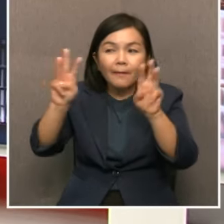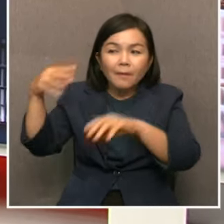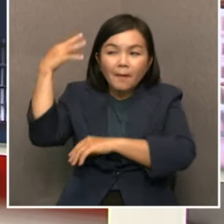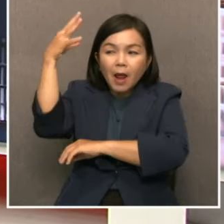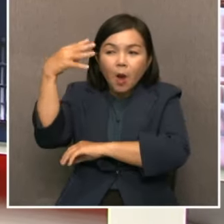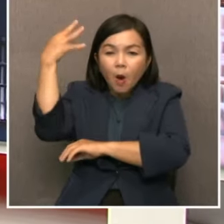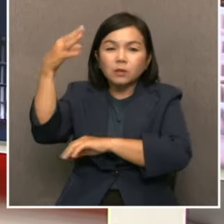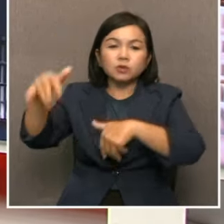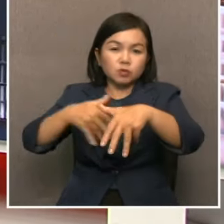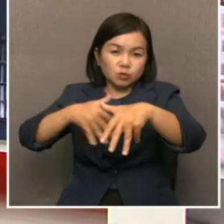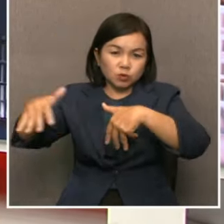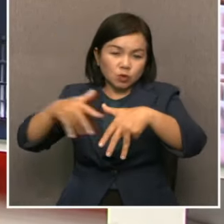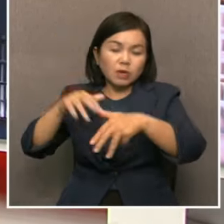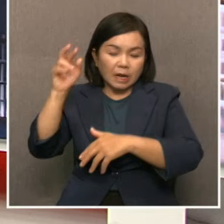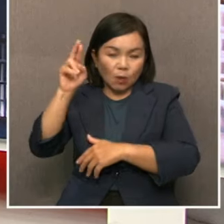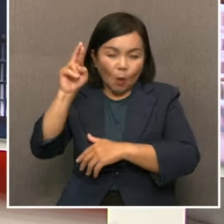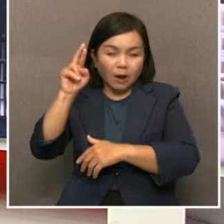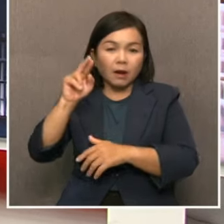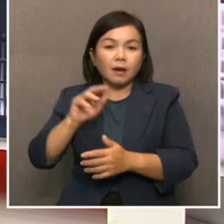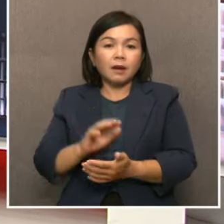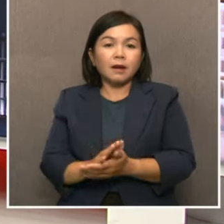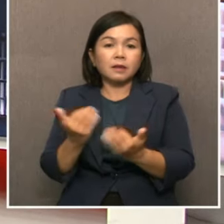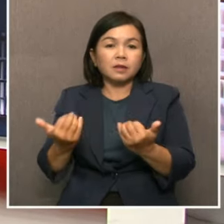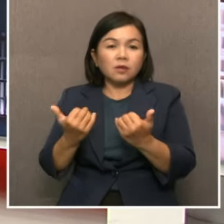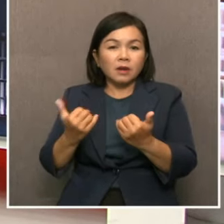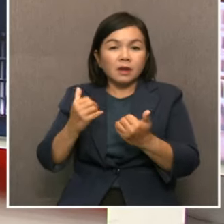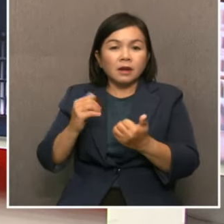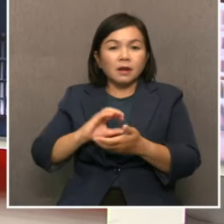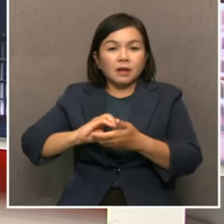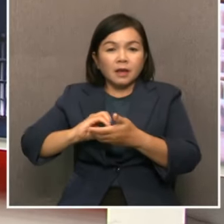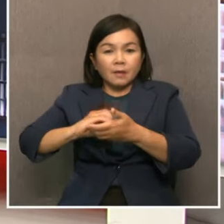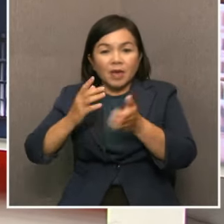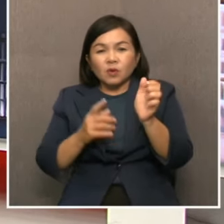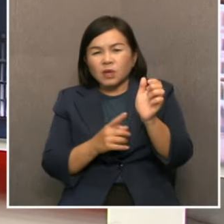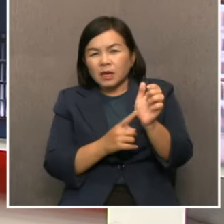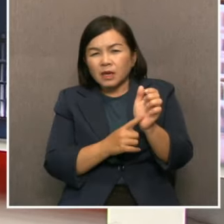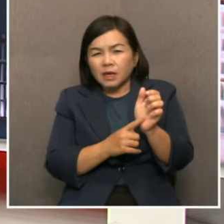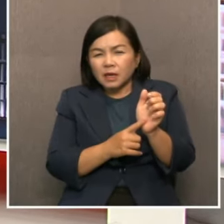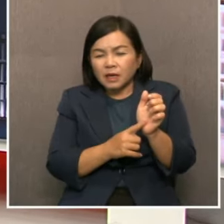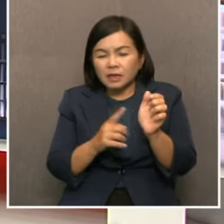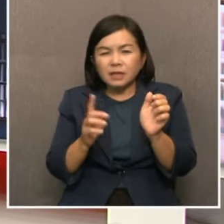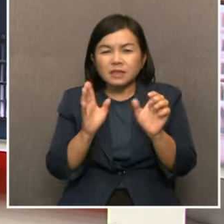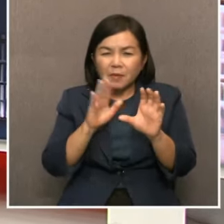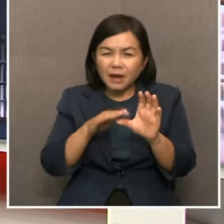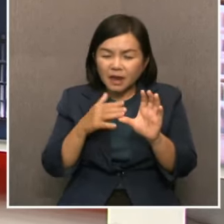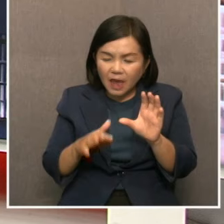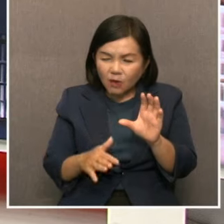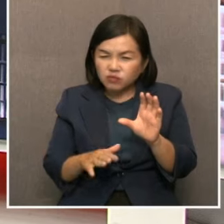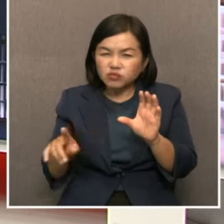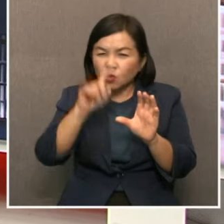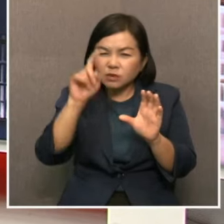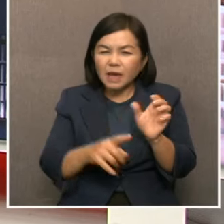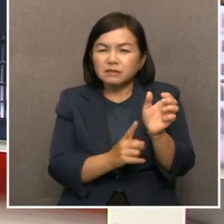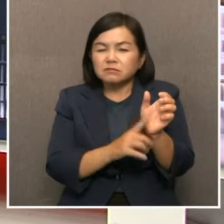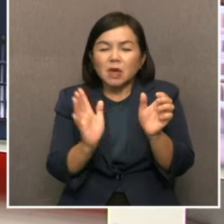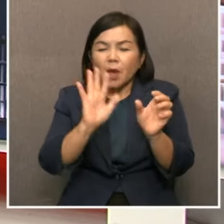าชนเน้นย้ำว่านอกจากช่องทางแอปพลิเคชันแล้วนะคะใครที่รู้สึกว่าอาจจะมีข้อสงสัยไม่สะดวกในการที่จะด